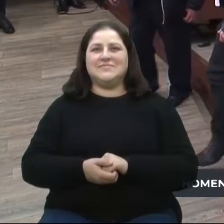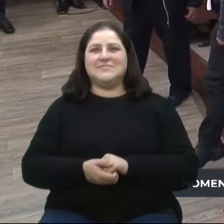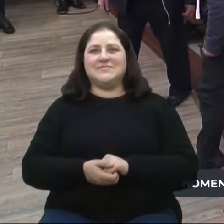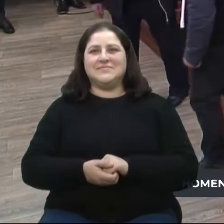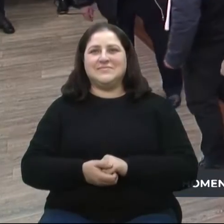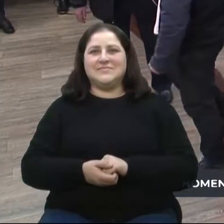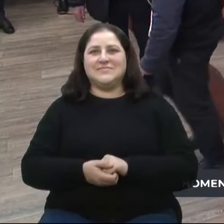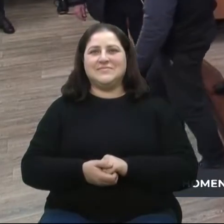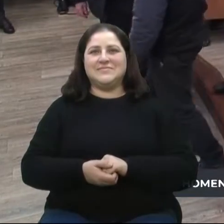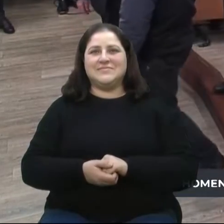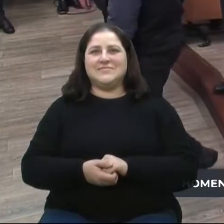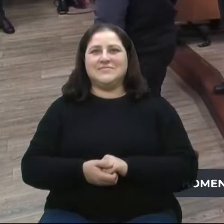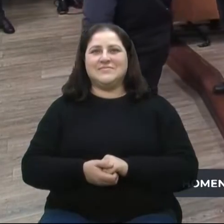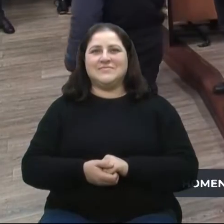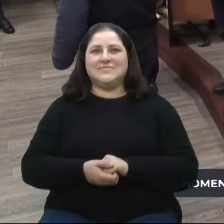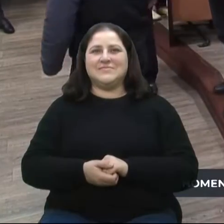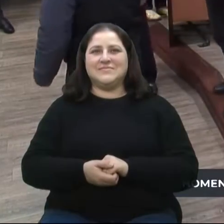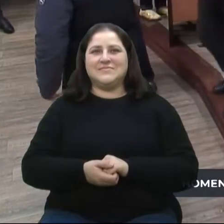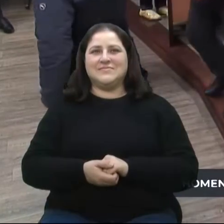lo voglio